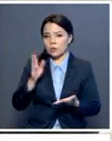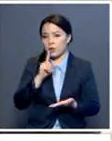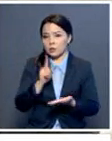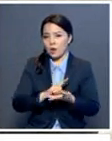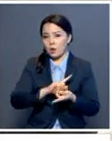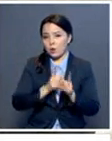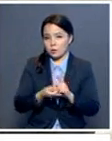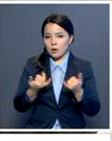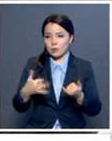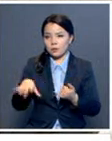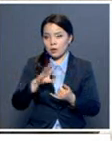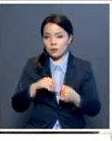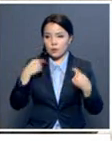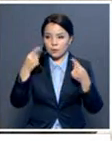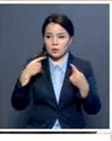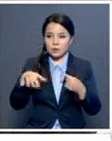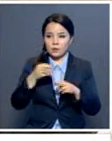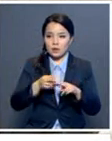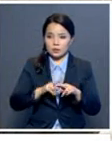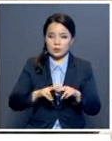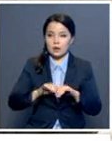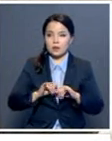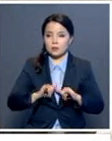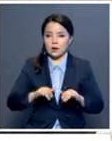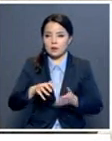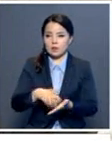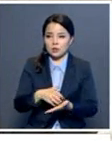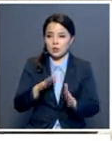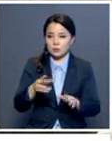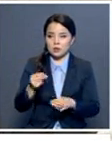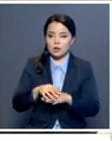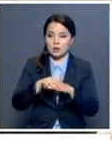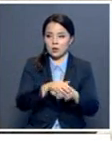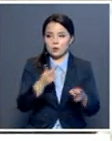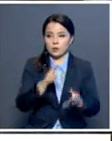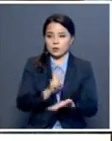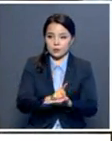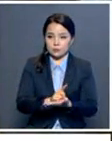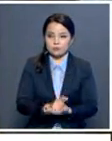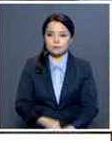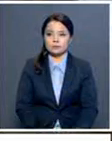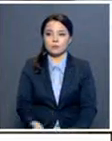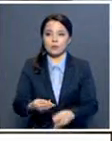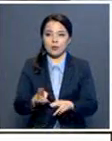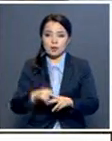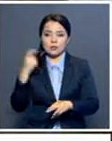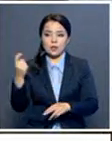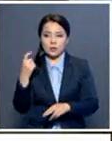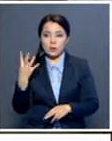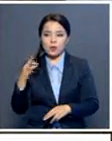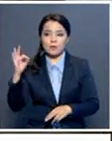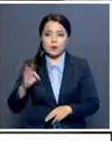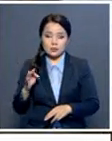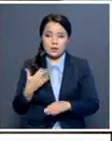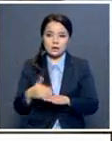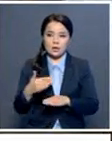өзгеріс болса, онда мынау былтырғы қазған субсидиялар биыл алуға тиісті деп ойлаймын. Сондай ақ шаруалар 4%-мен